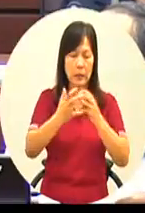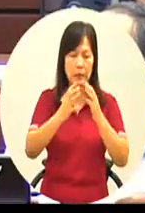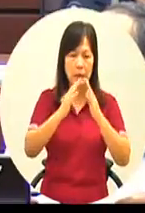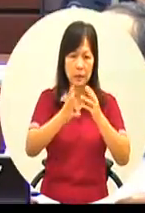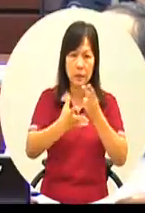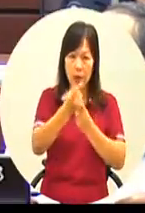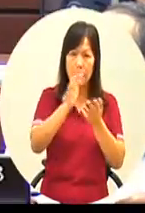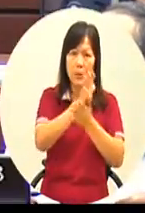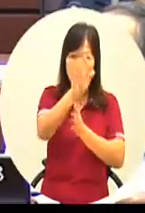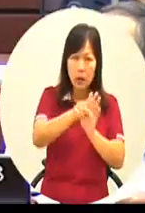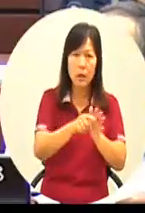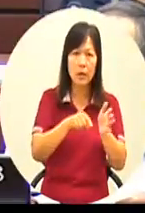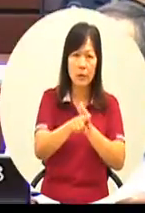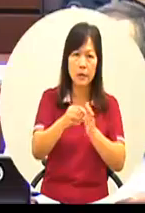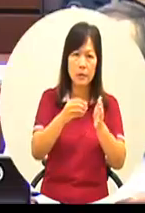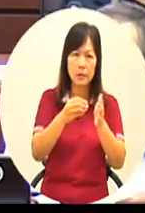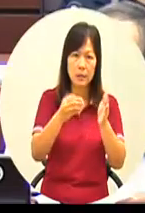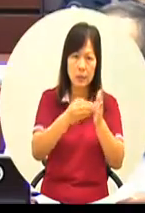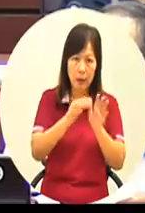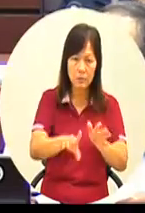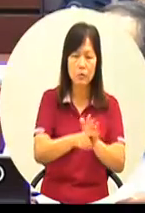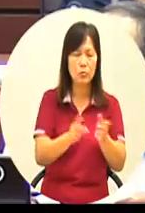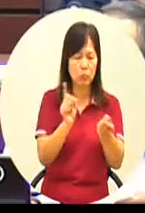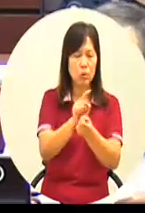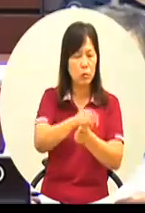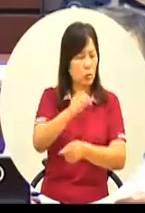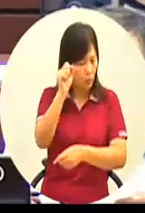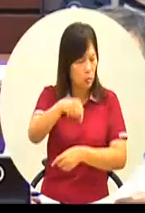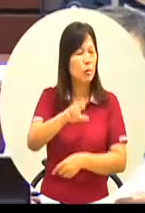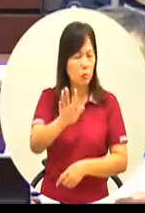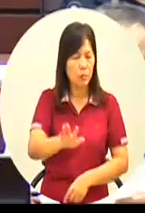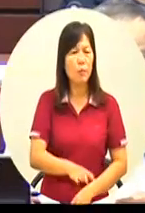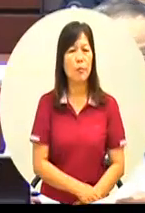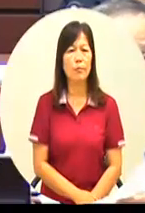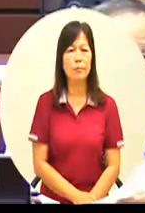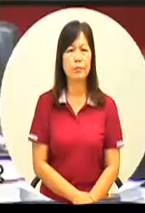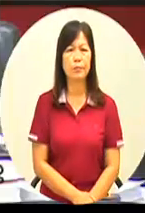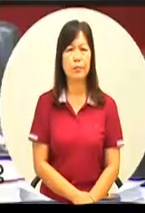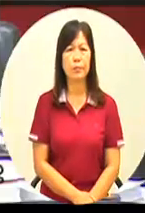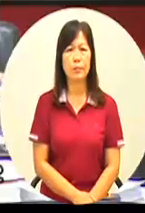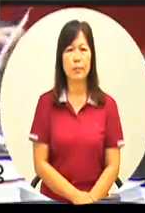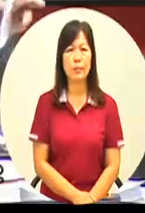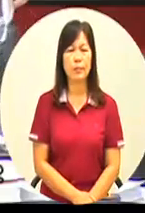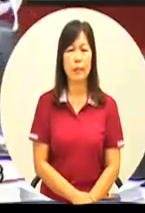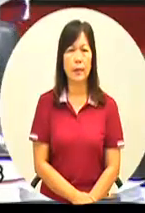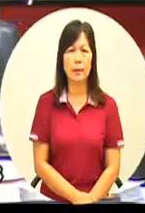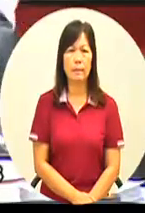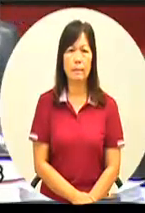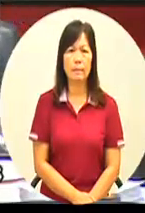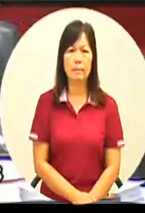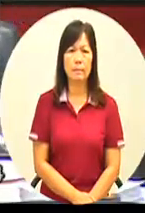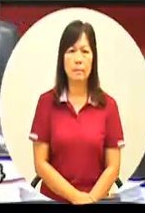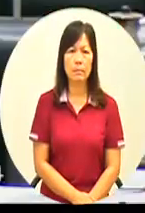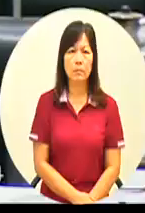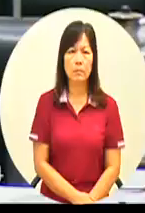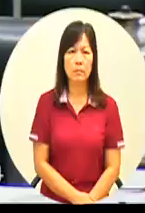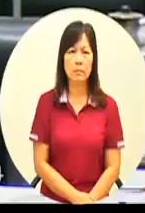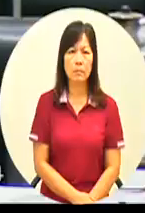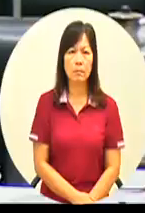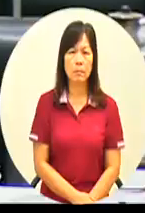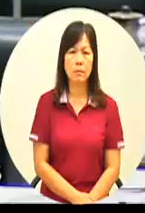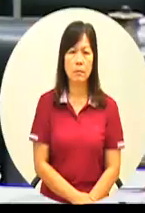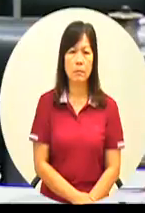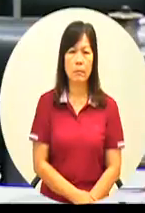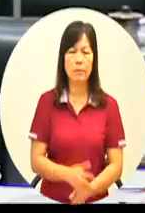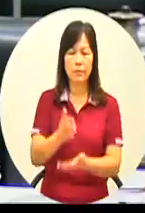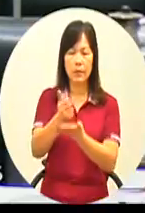实是肯定的是增加的，哎。 好，请美